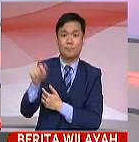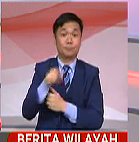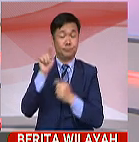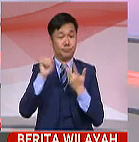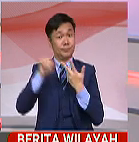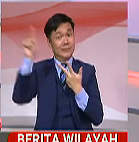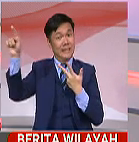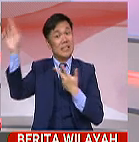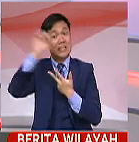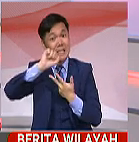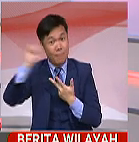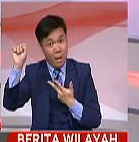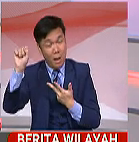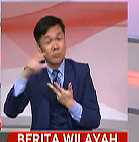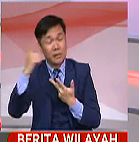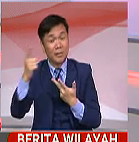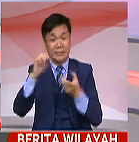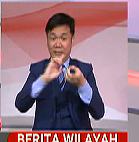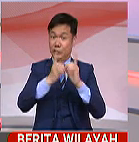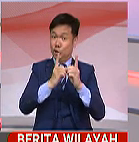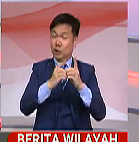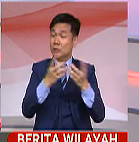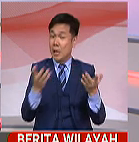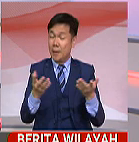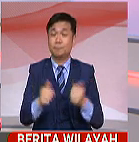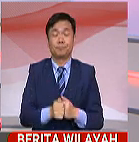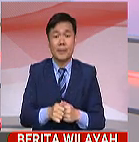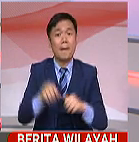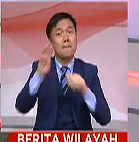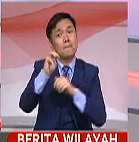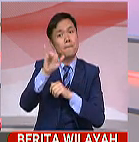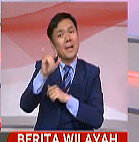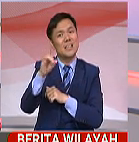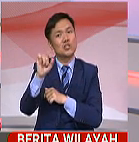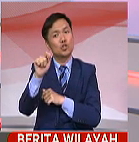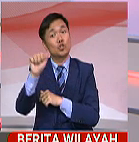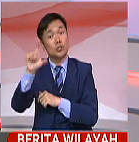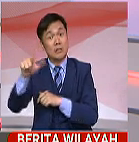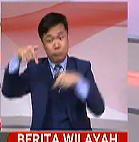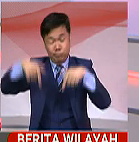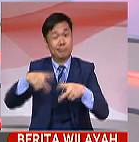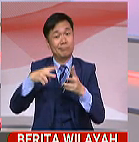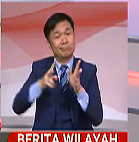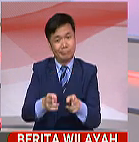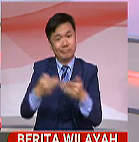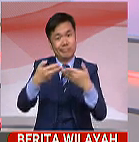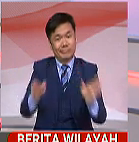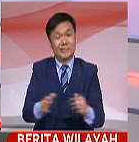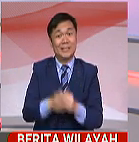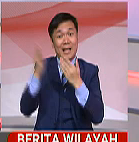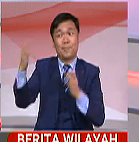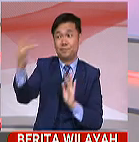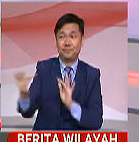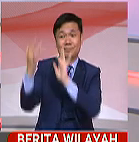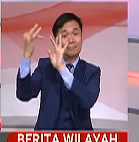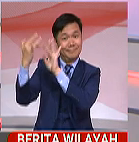perlu mengadaptasi kemudahan digital menerusi inisiatif My Digital yang dilancarkan hari ini. Jadi untuk perinciannya,